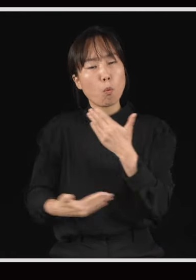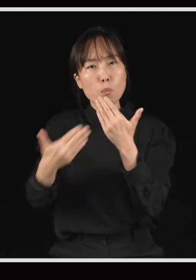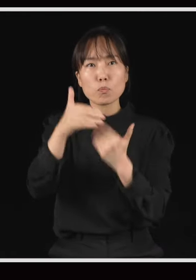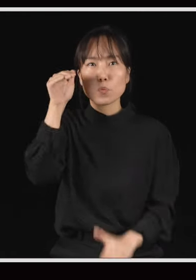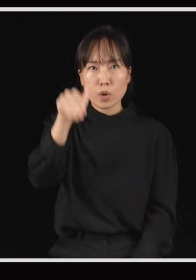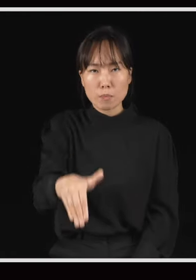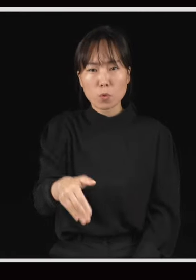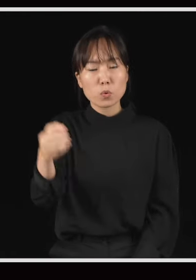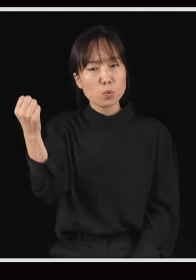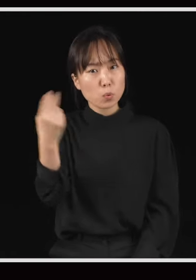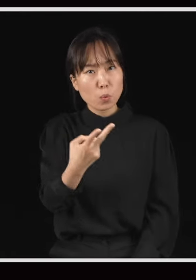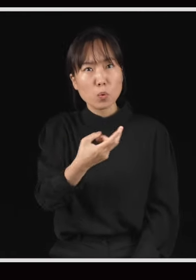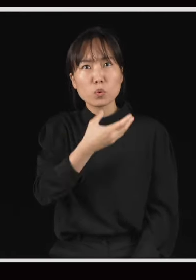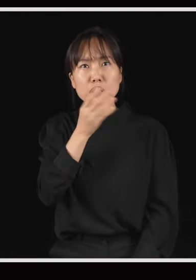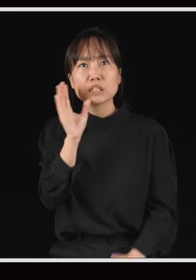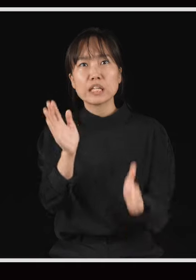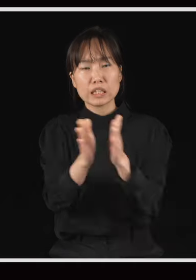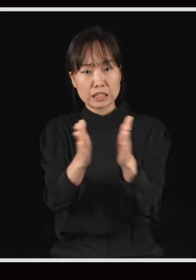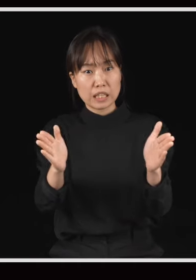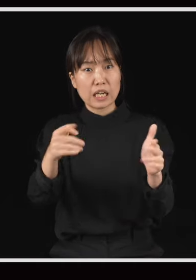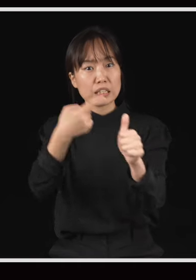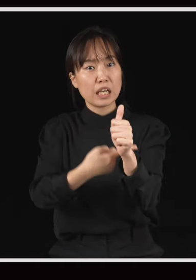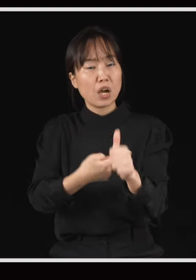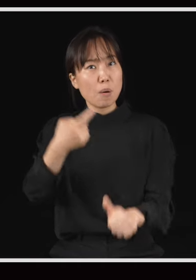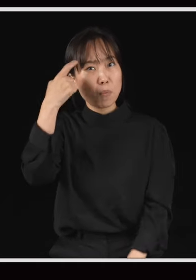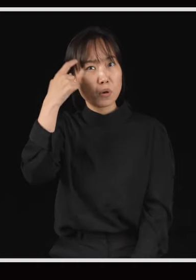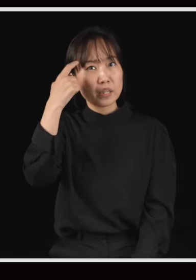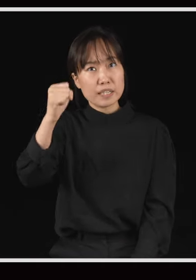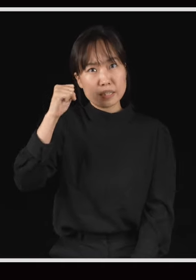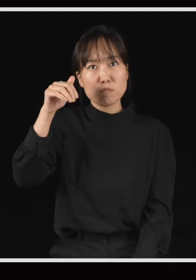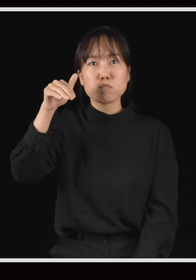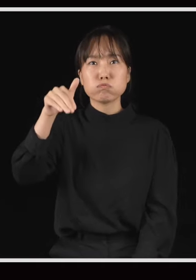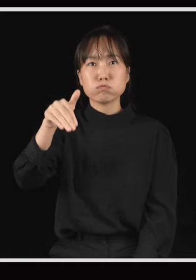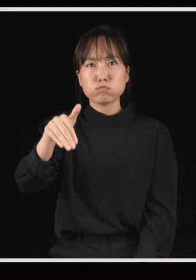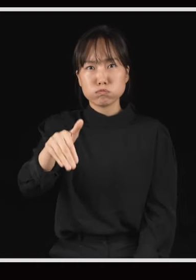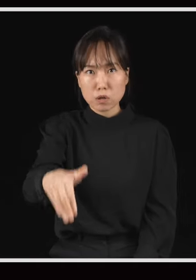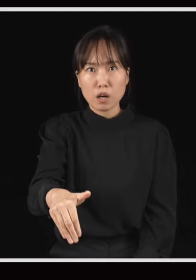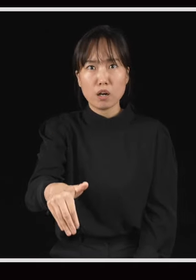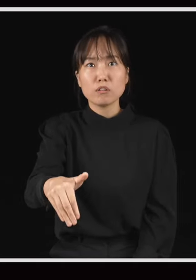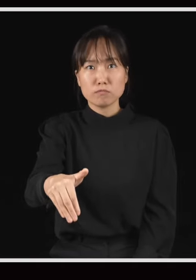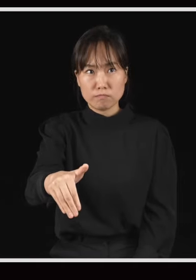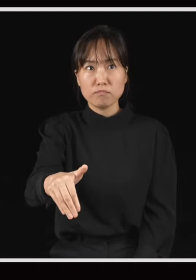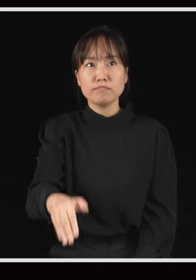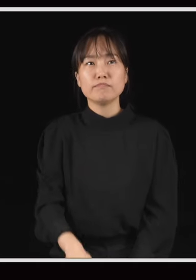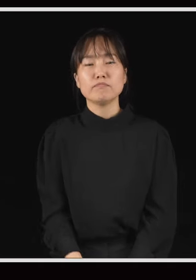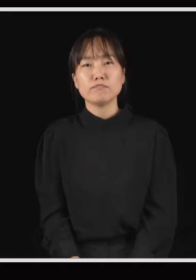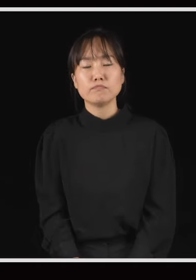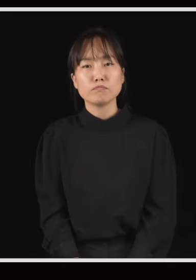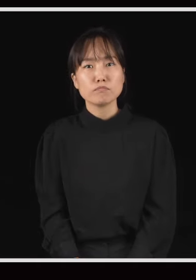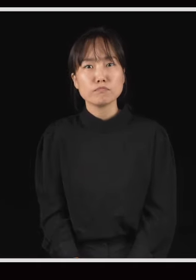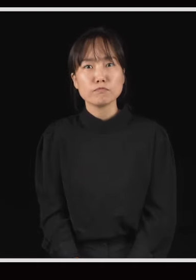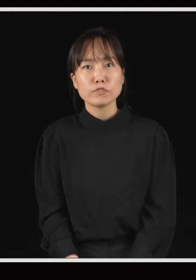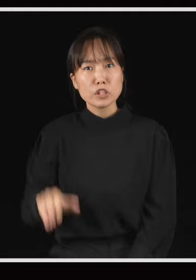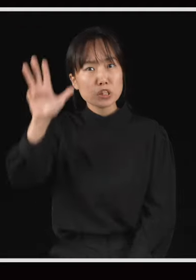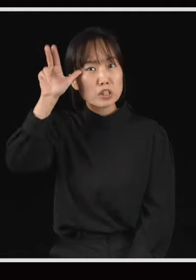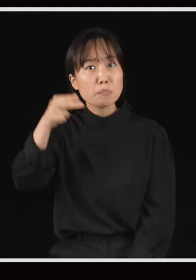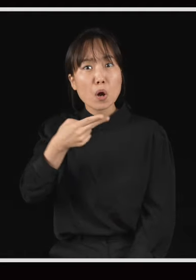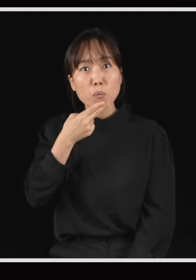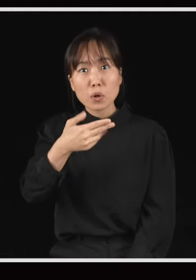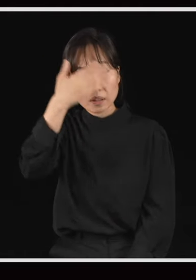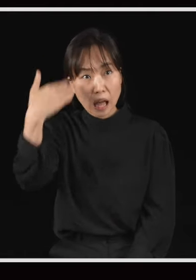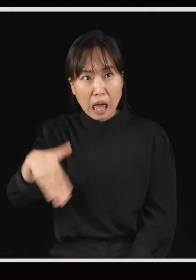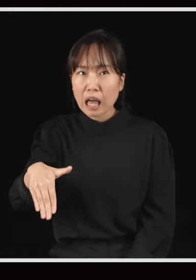시작하고, 또 하나는 사람의 노화와 함께 잘 알려진 변화 중에 하나가 인지 기능의 저하입니다.